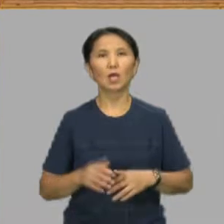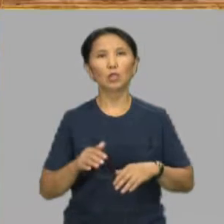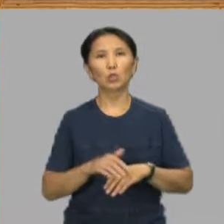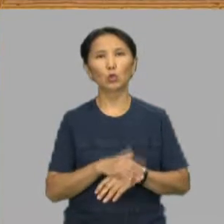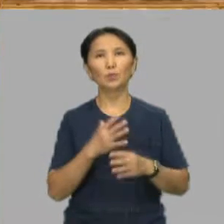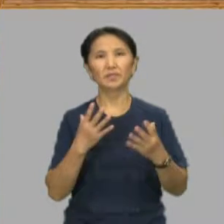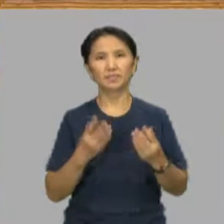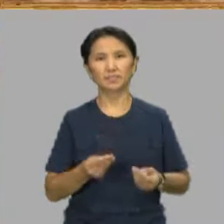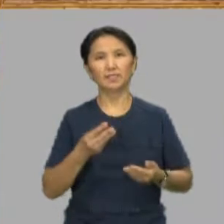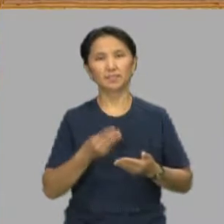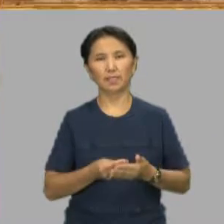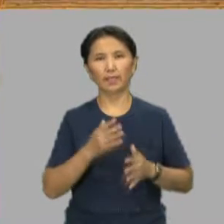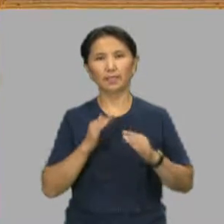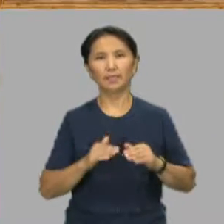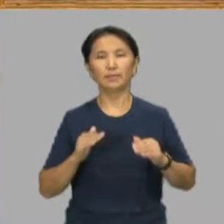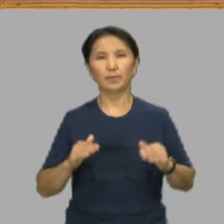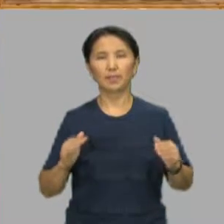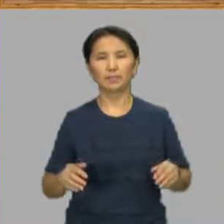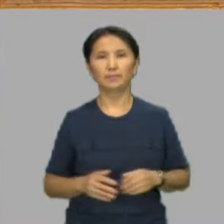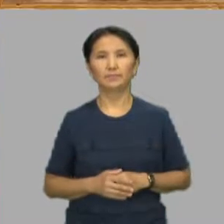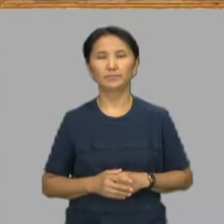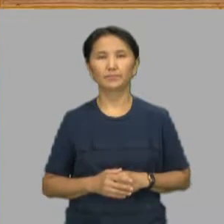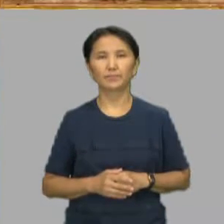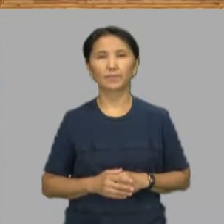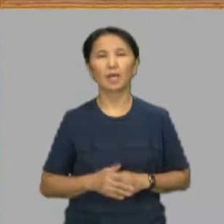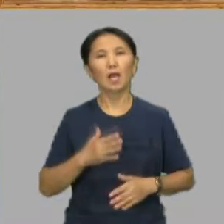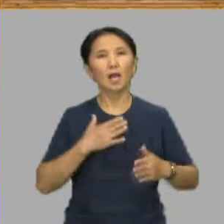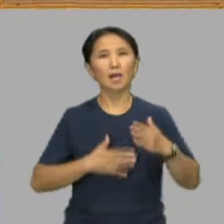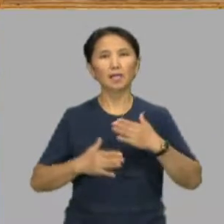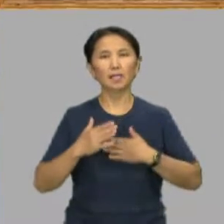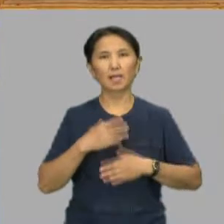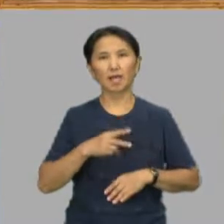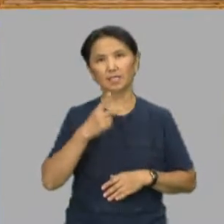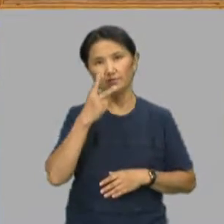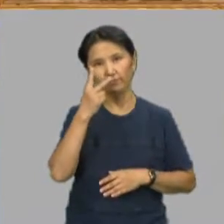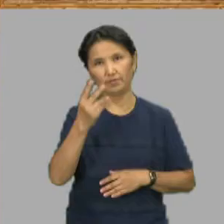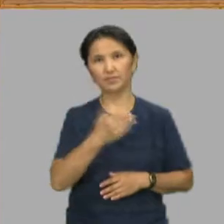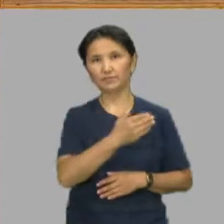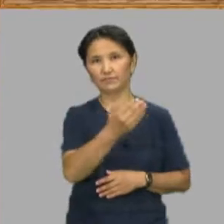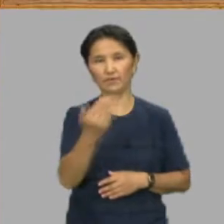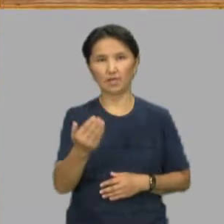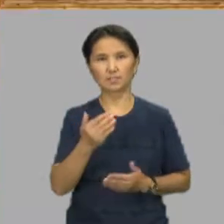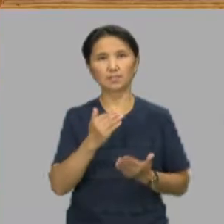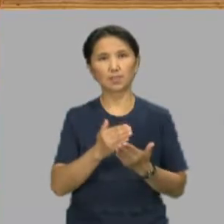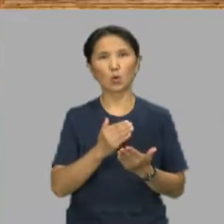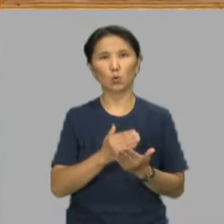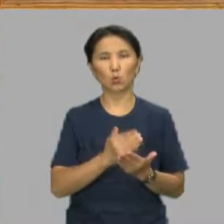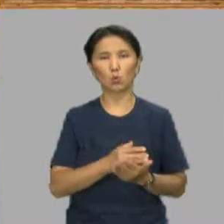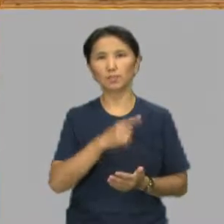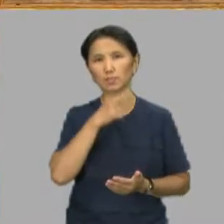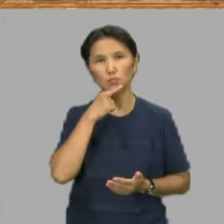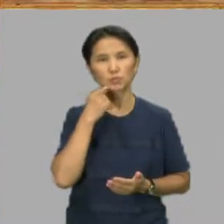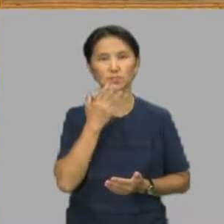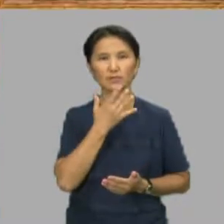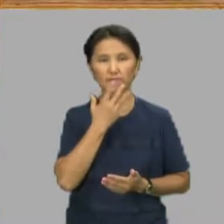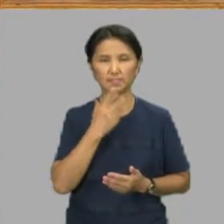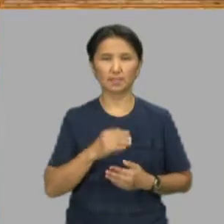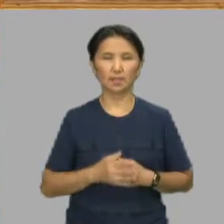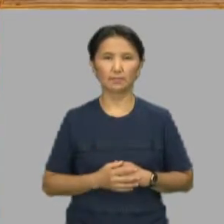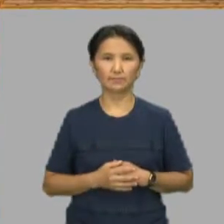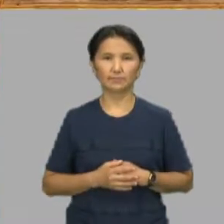Добрый день, дорогие ребята! Я рада видеть вас на уроке русского